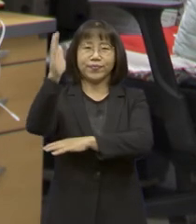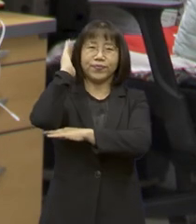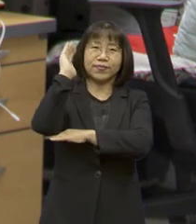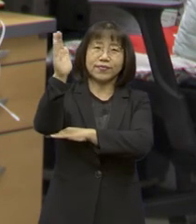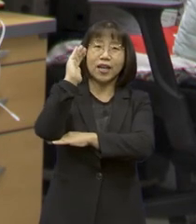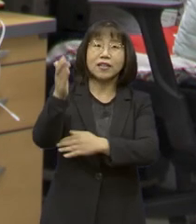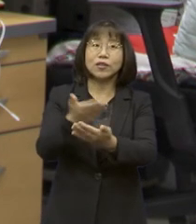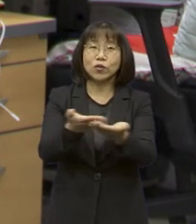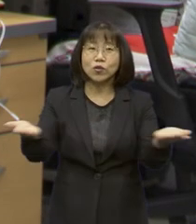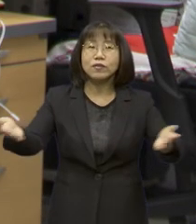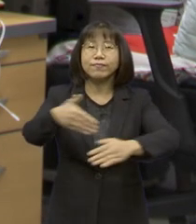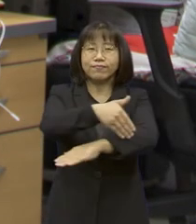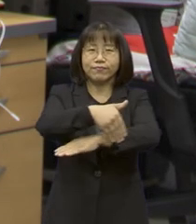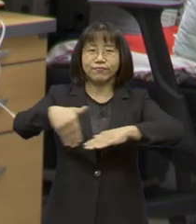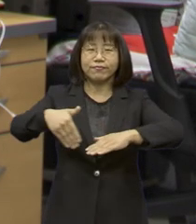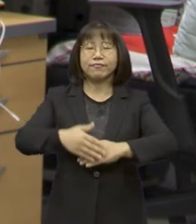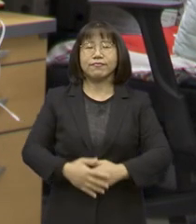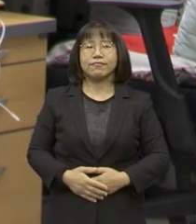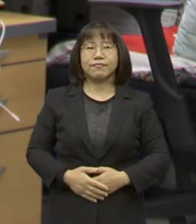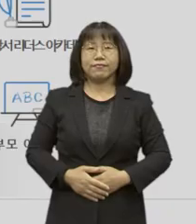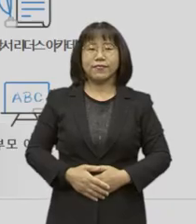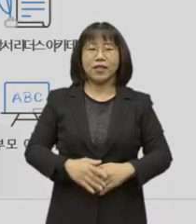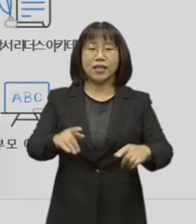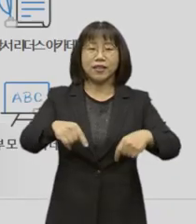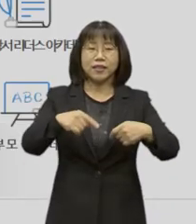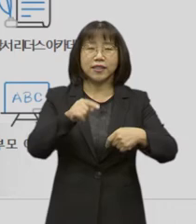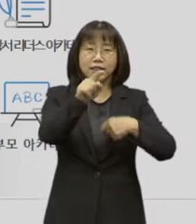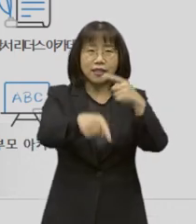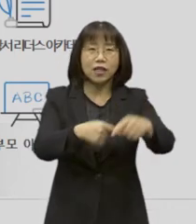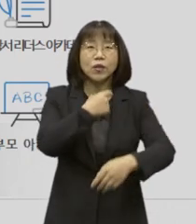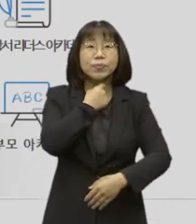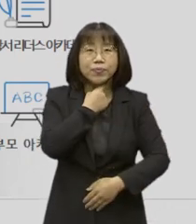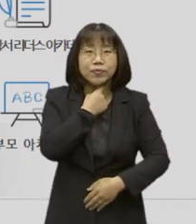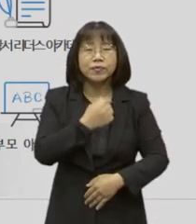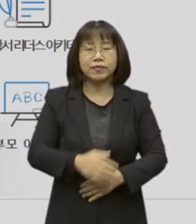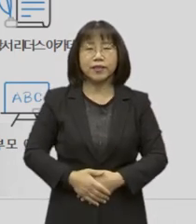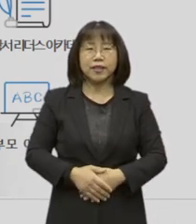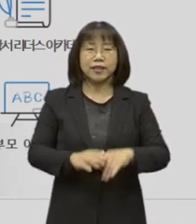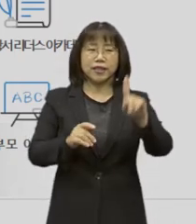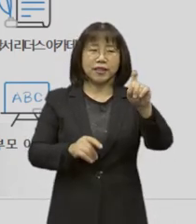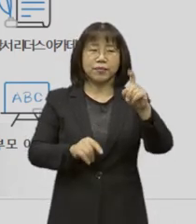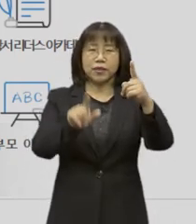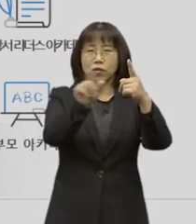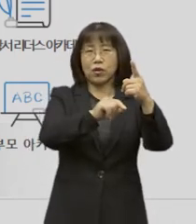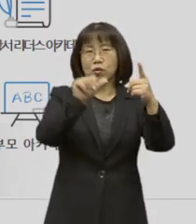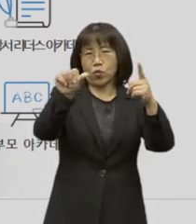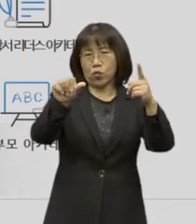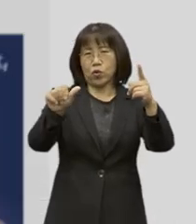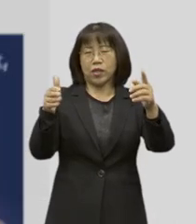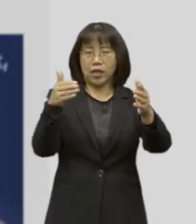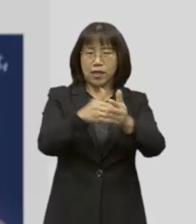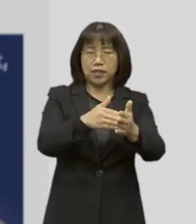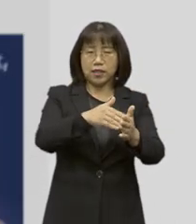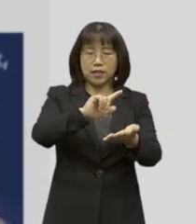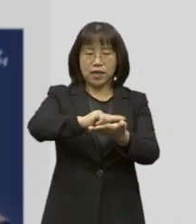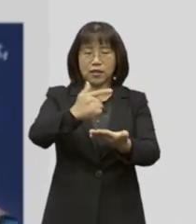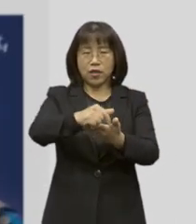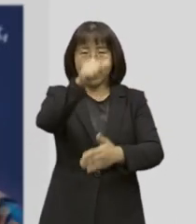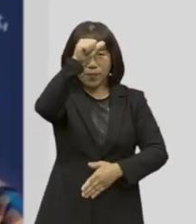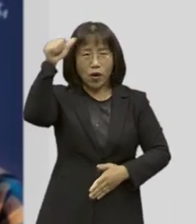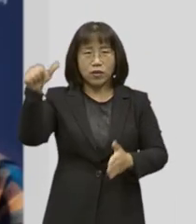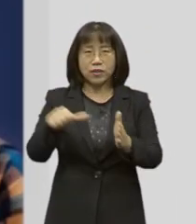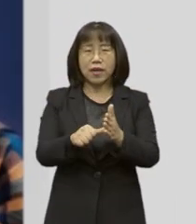재미있는 강의가 펼쳐질 예정입니다. 참여를 원하는 구민은 11월 5일까지 강서